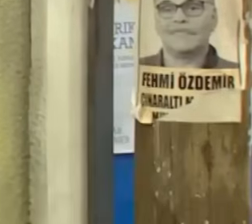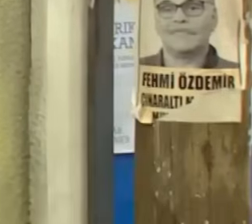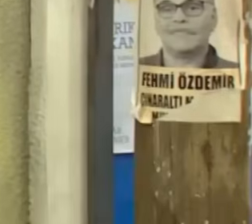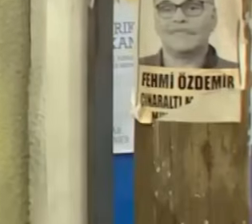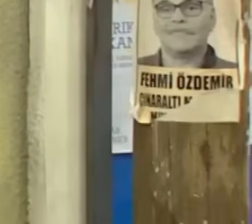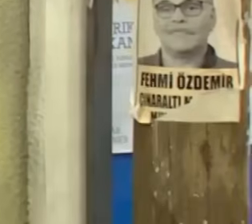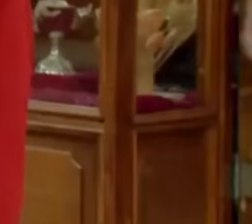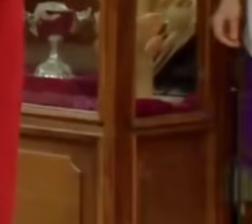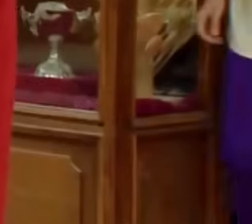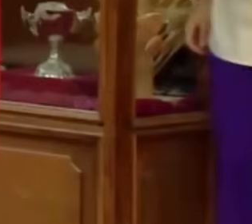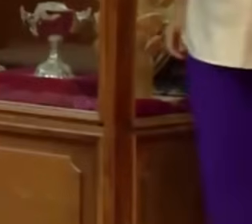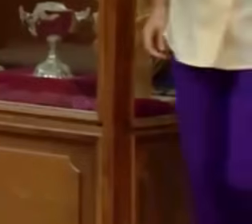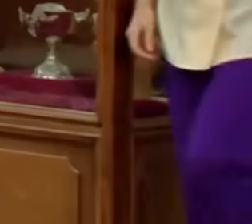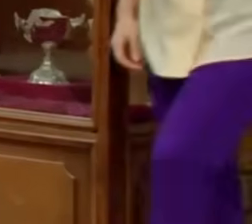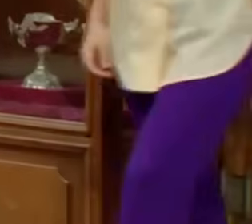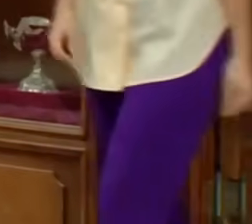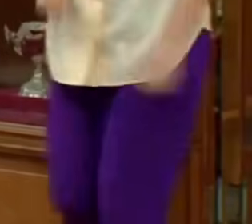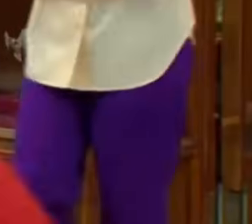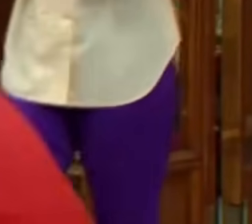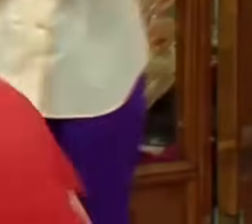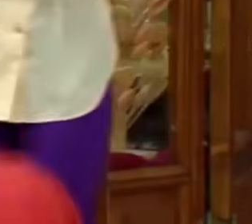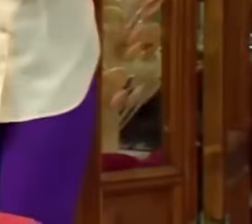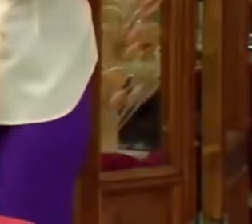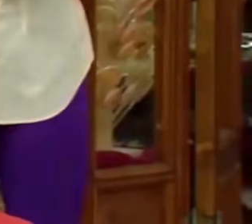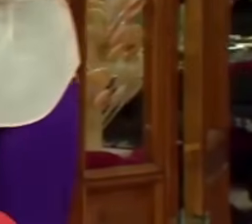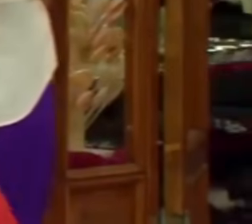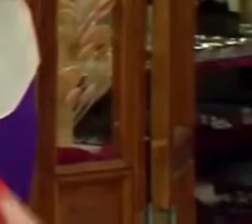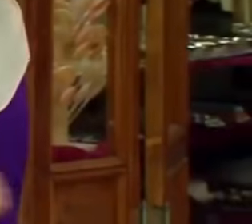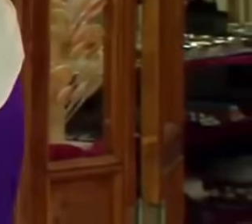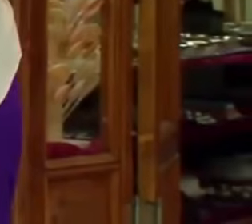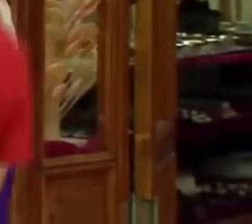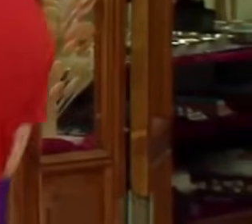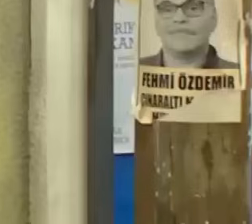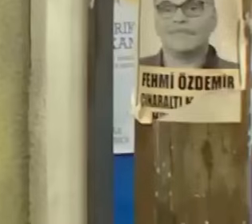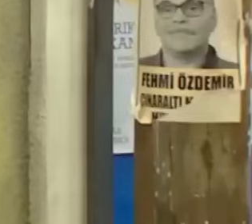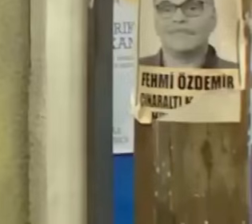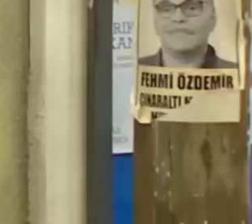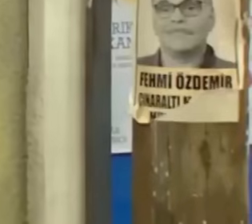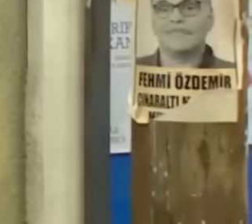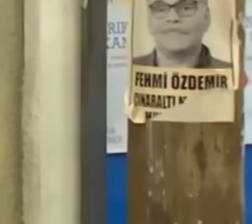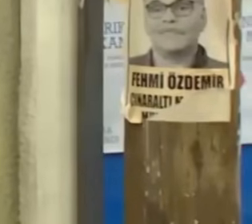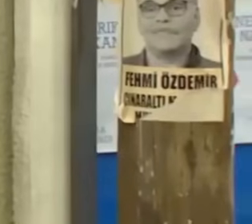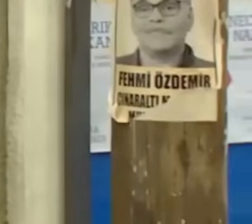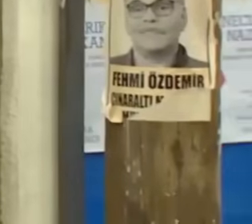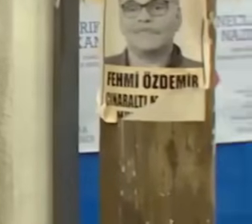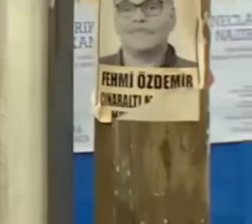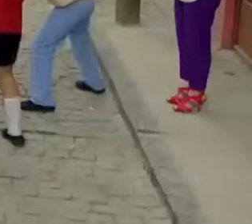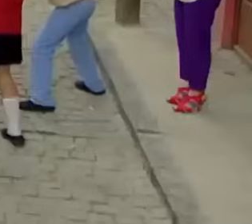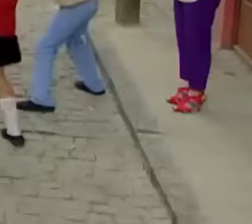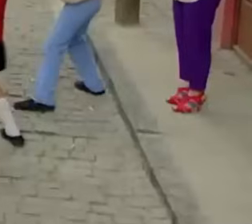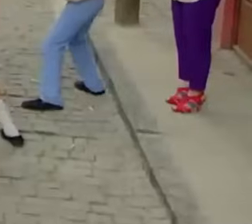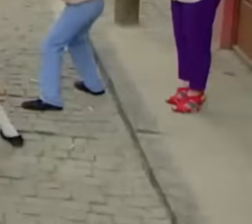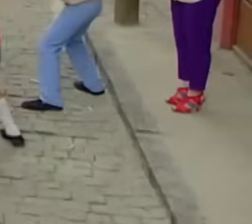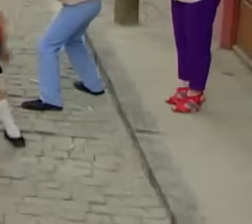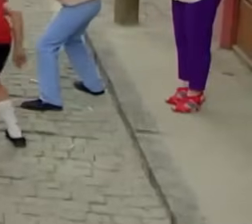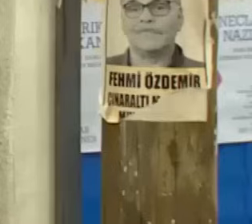Çağatay ile Murat ötede ayaküstü sohbet ediyorlar. Şahin, huzur apartmanının çocuklar pastanenin önündeler. Elvan pastaneden çıkıp